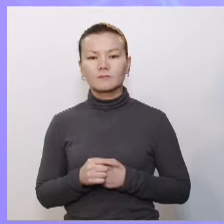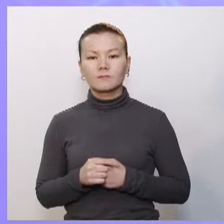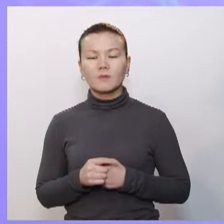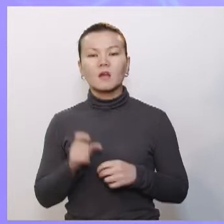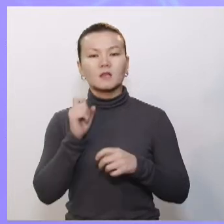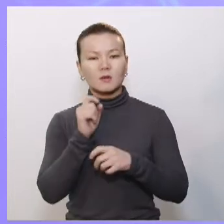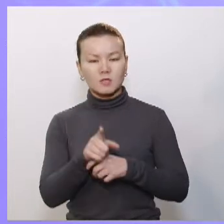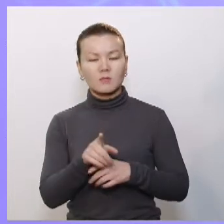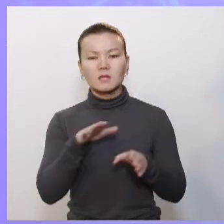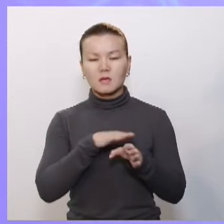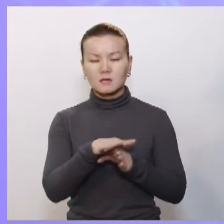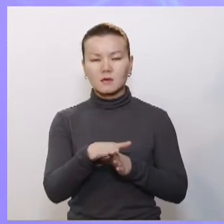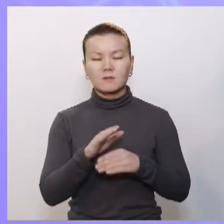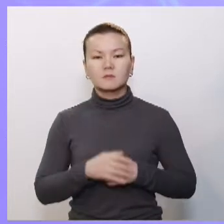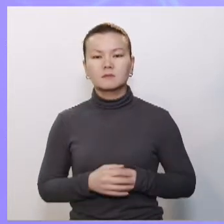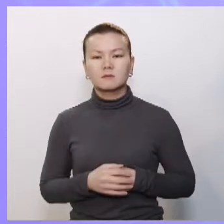Тапшырманы аткарабыз.